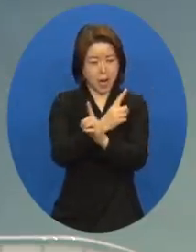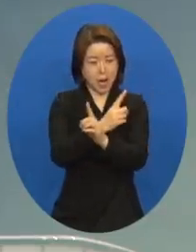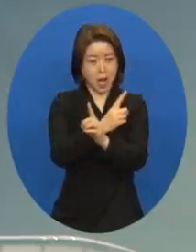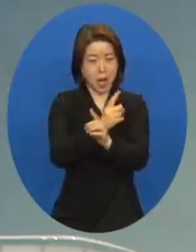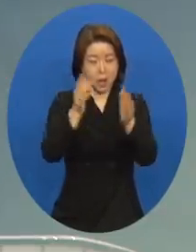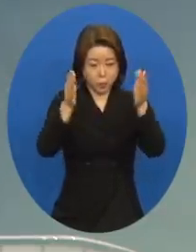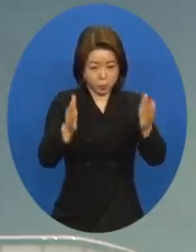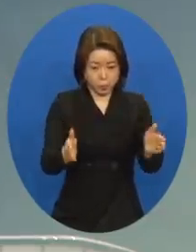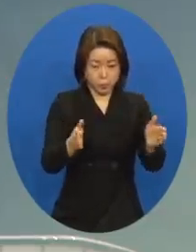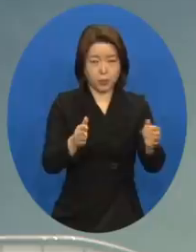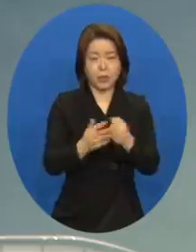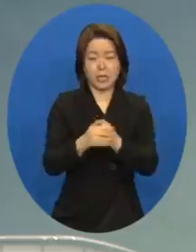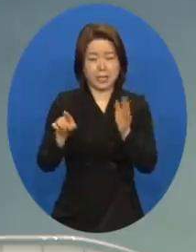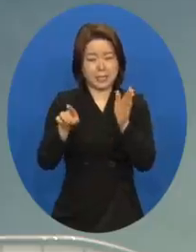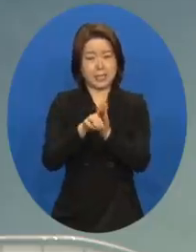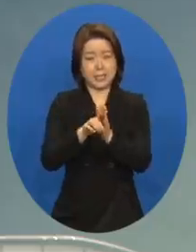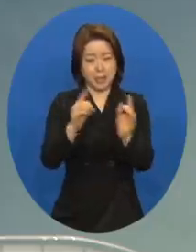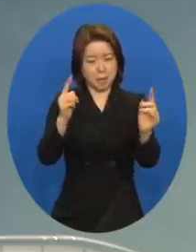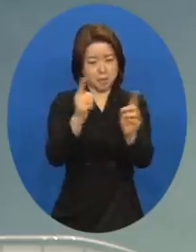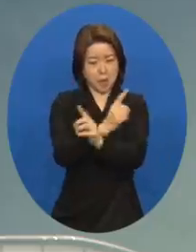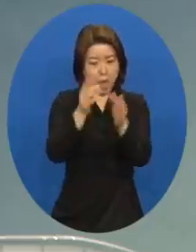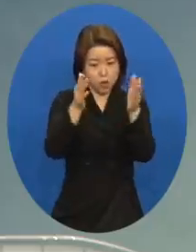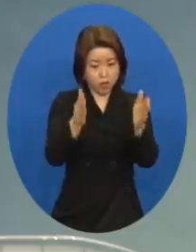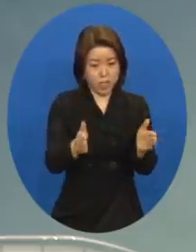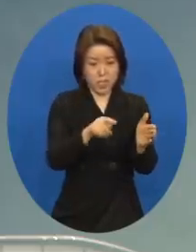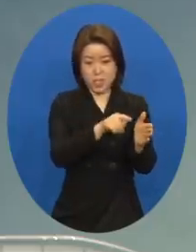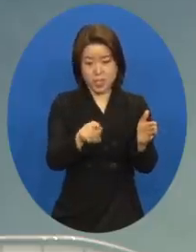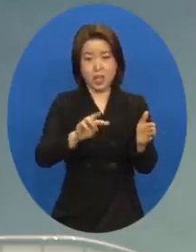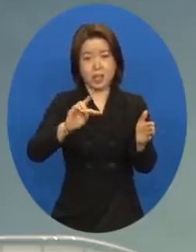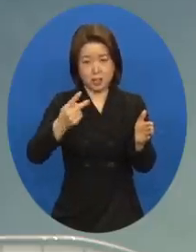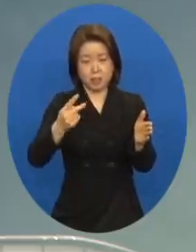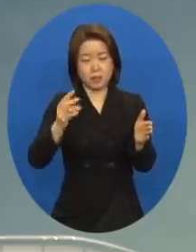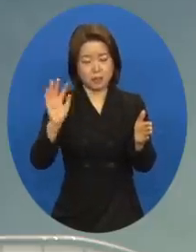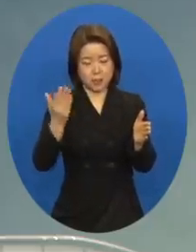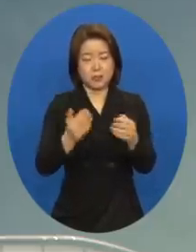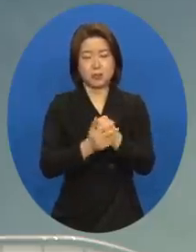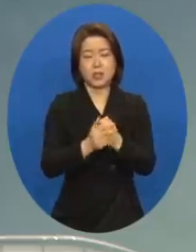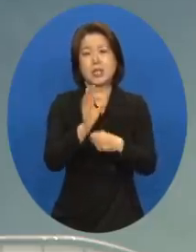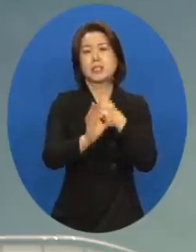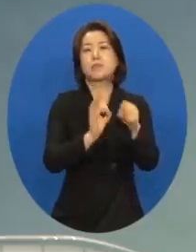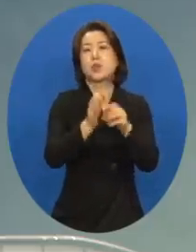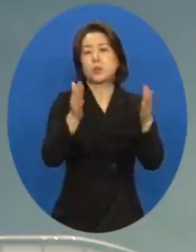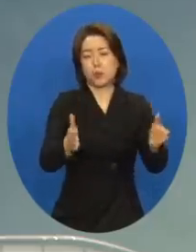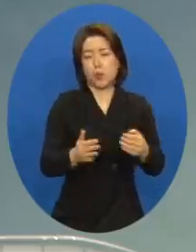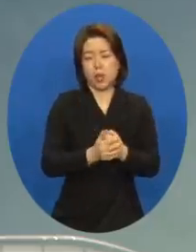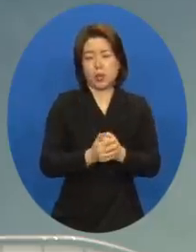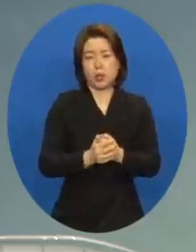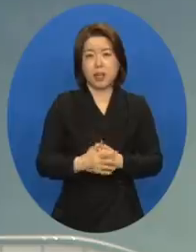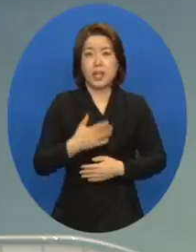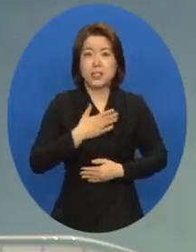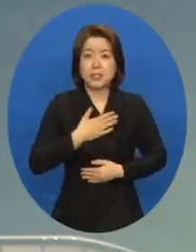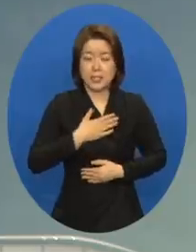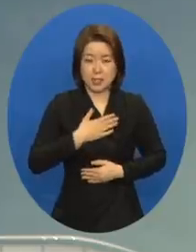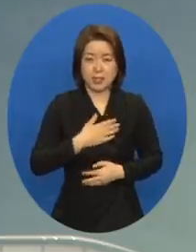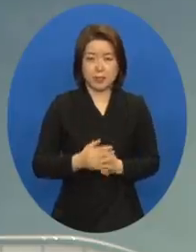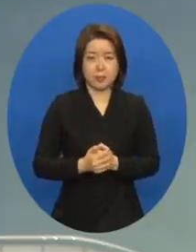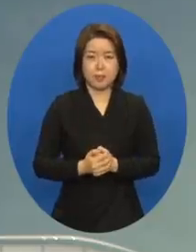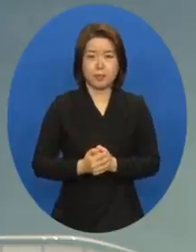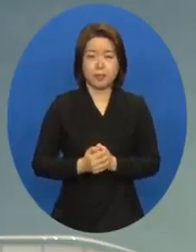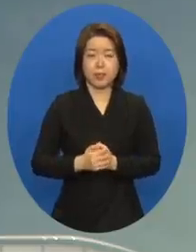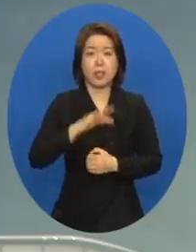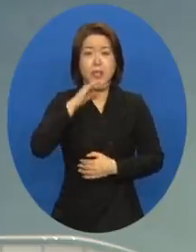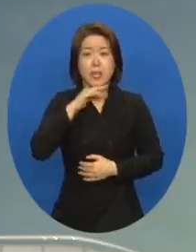제 신앙의 전환점이 되었습니다. 지난 10년이. 저는 솔직히 제가